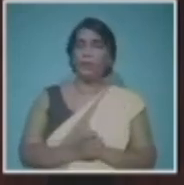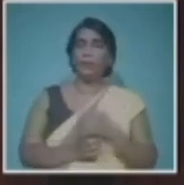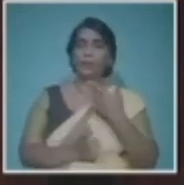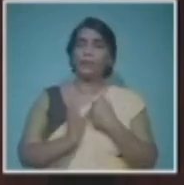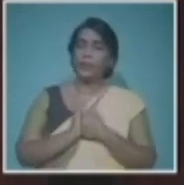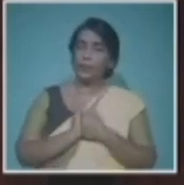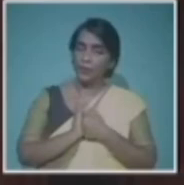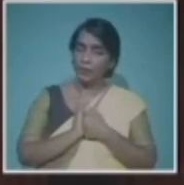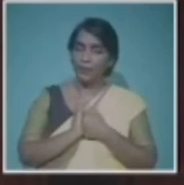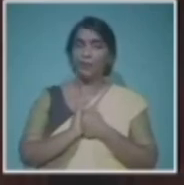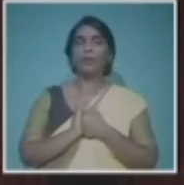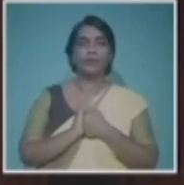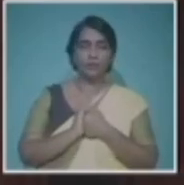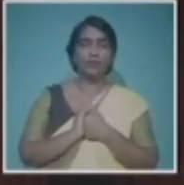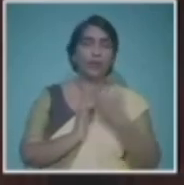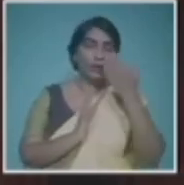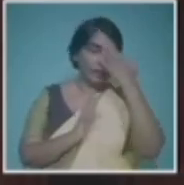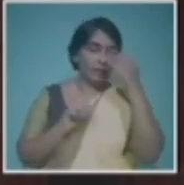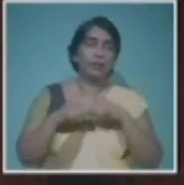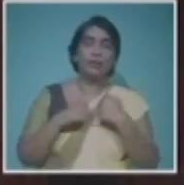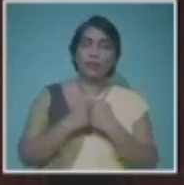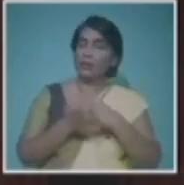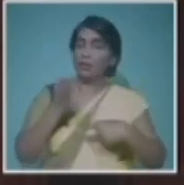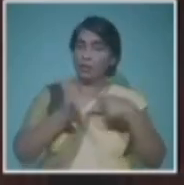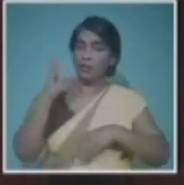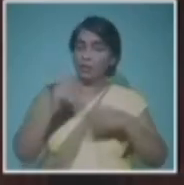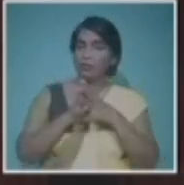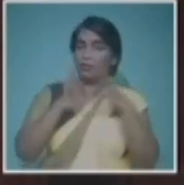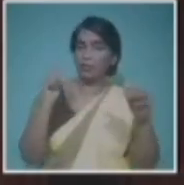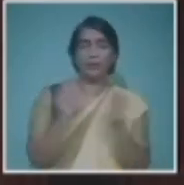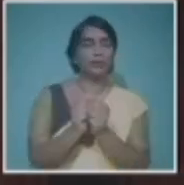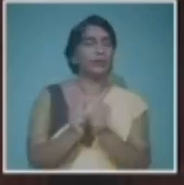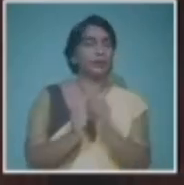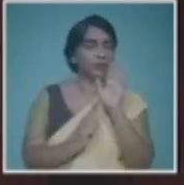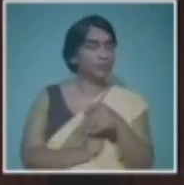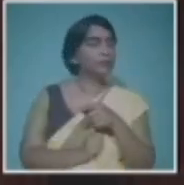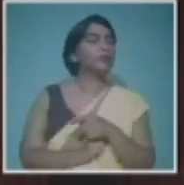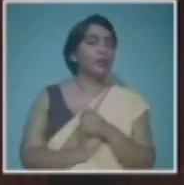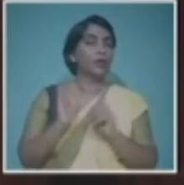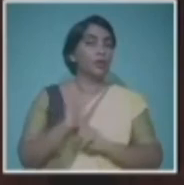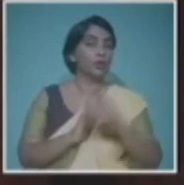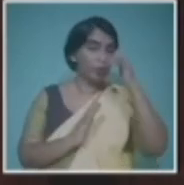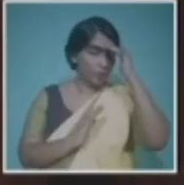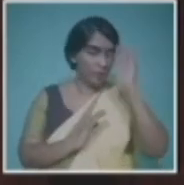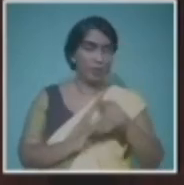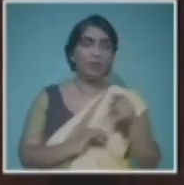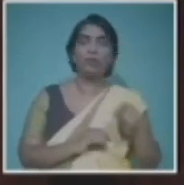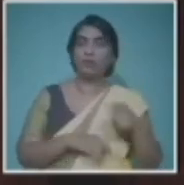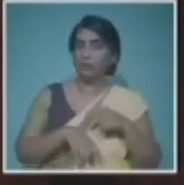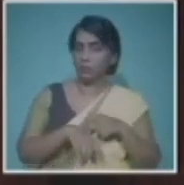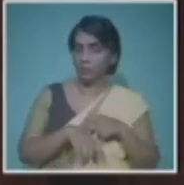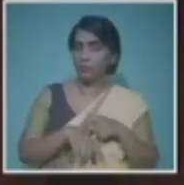අපේ ගෞරවය දෙවිඩෙක්සත් විමුක්ති බෙරමුණේ දේශපාලනය තුල දවැන්ත කාර්යභාරයක් කරපු උතුරේ නායකයෙක් විදියට මේ